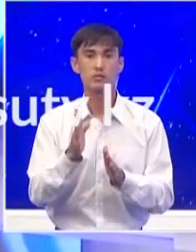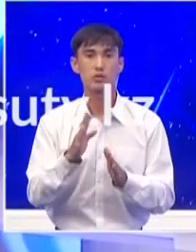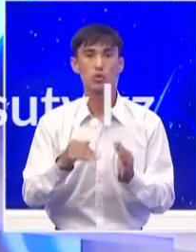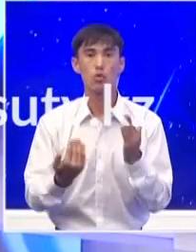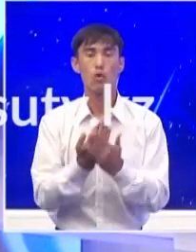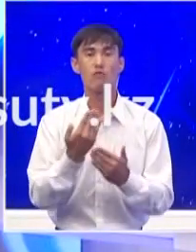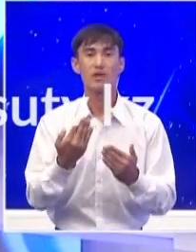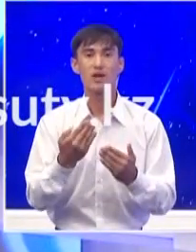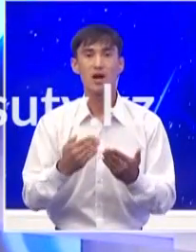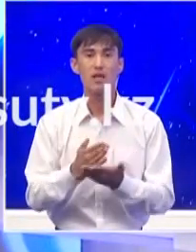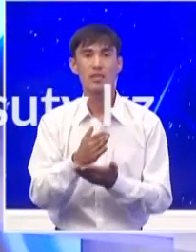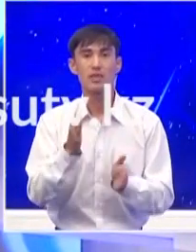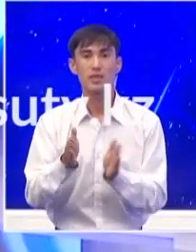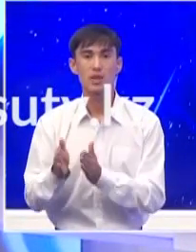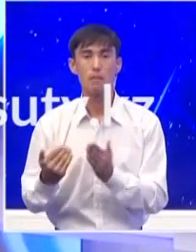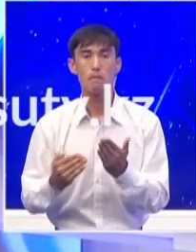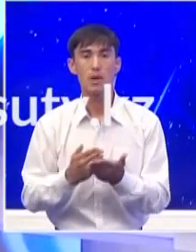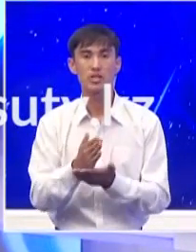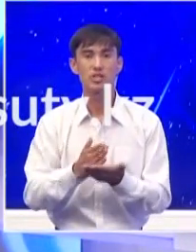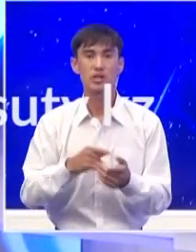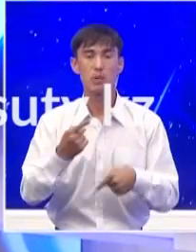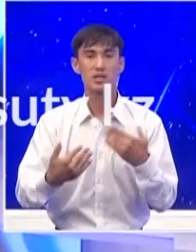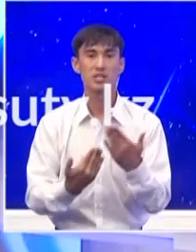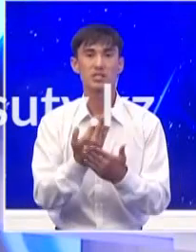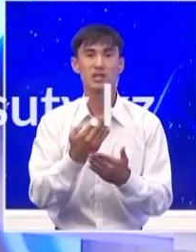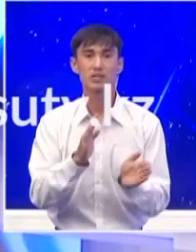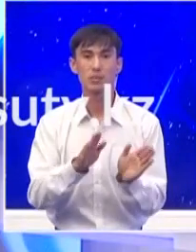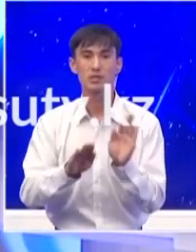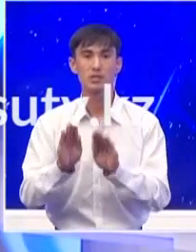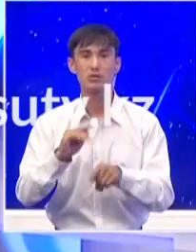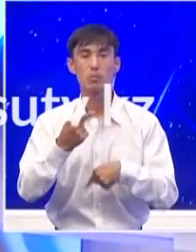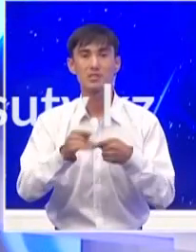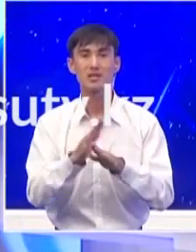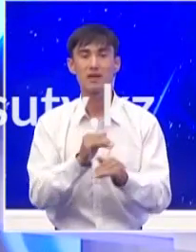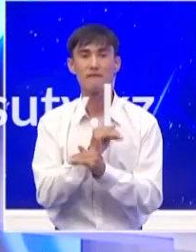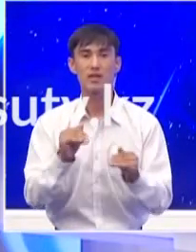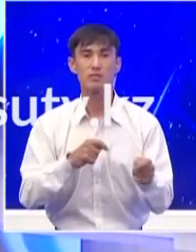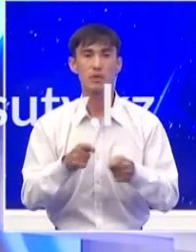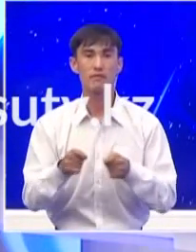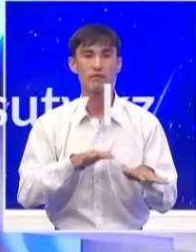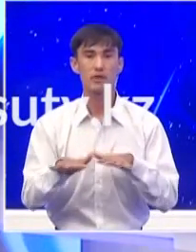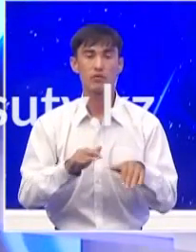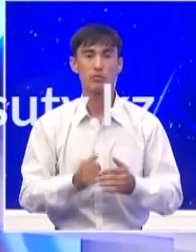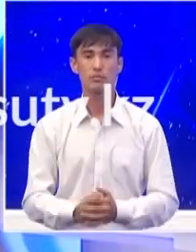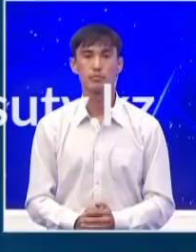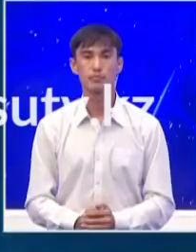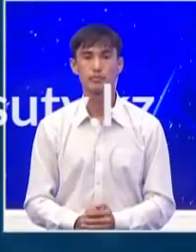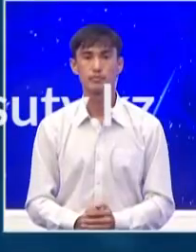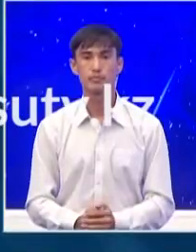новый этап политической модернизации а также демонстрирует последовательность и эффективность проводимых реформ